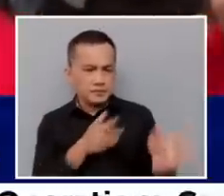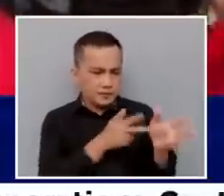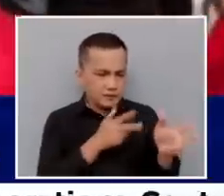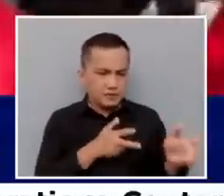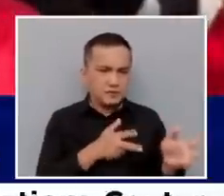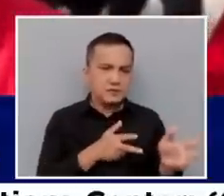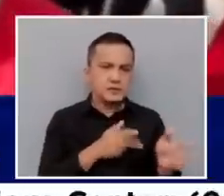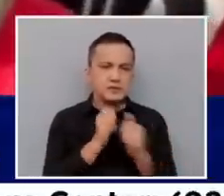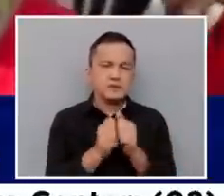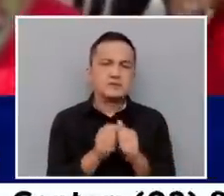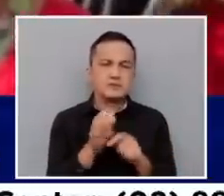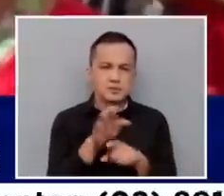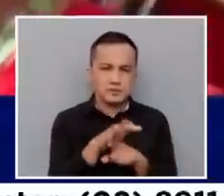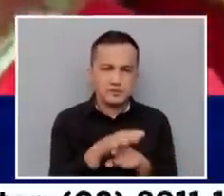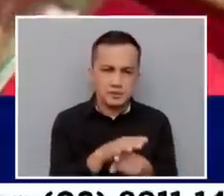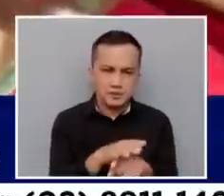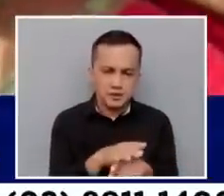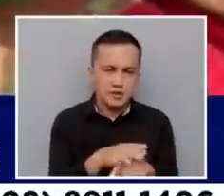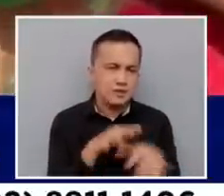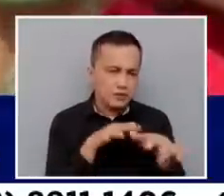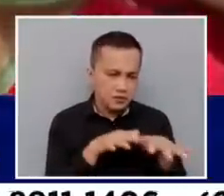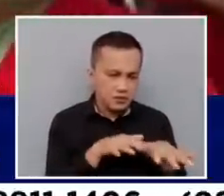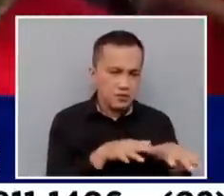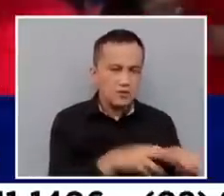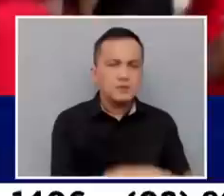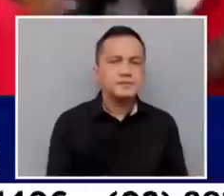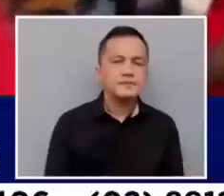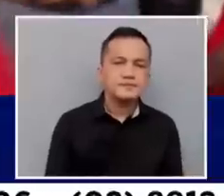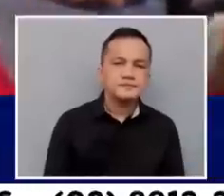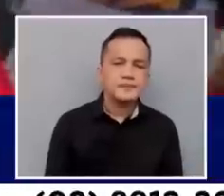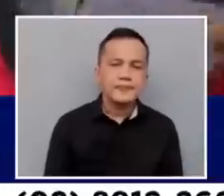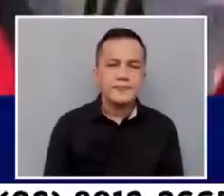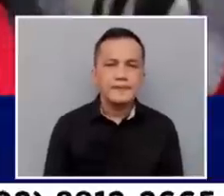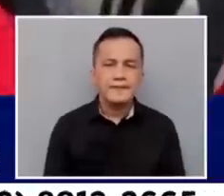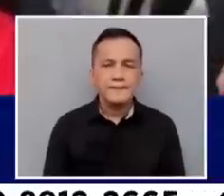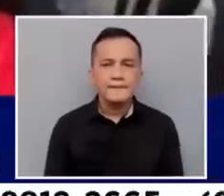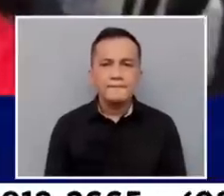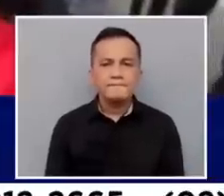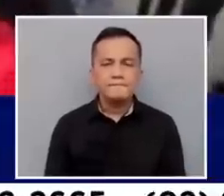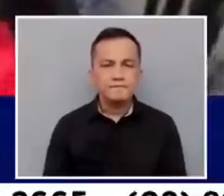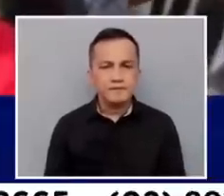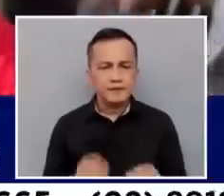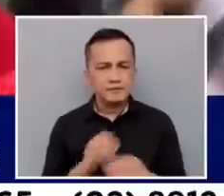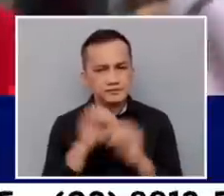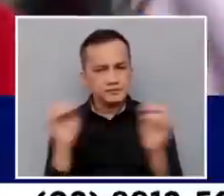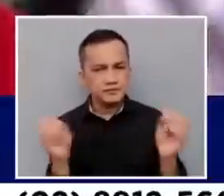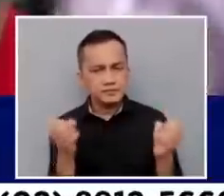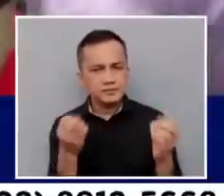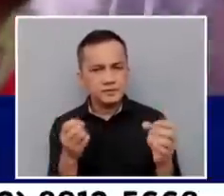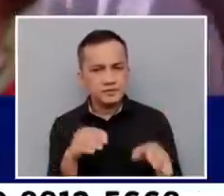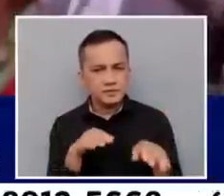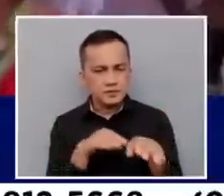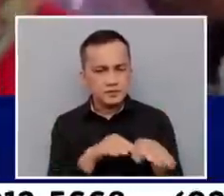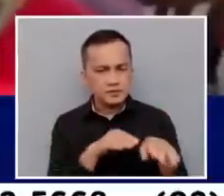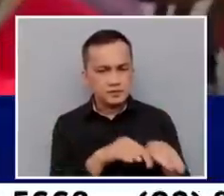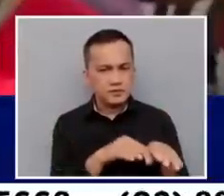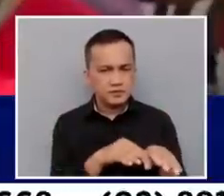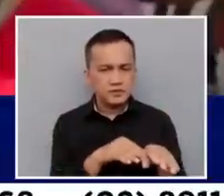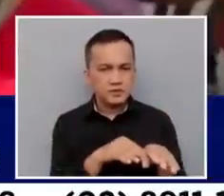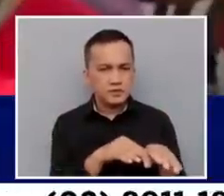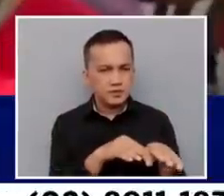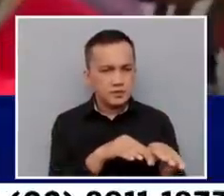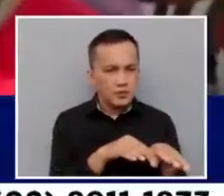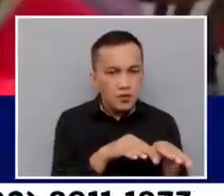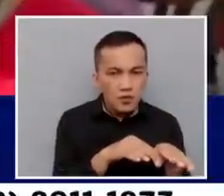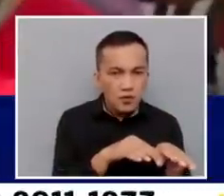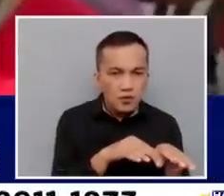kaya't bumagal ang daloy ng trapiko. Pero kapansin-pansin na marami sa mga motorista kagabi, ayun nga, nagme-menor,